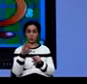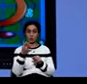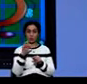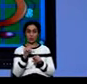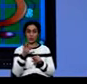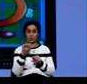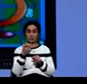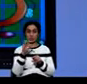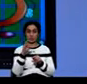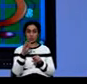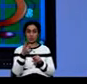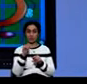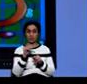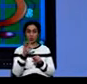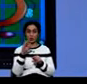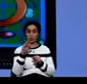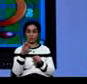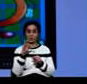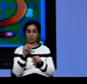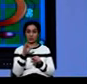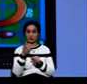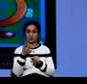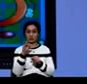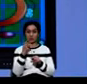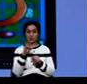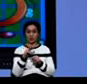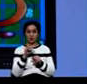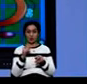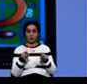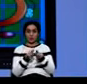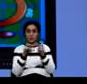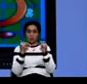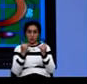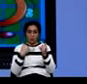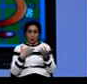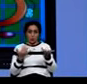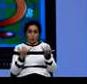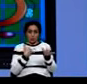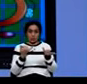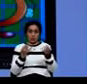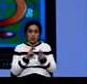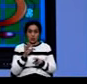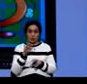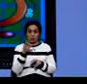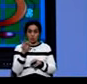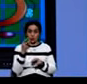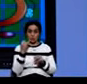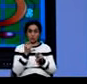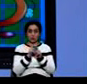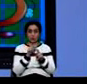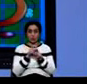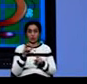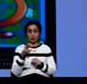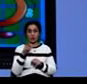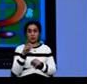одна слива, одна дыня. Теперь у нас осталось одно слово